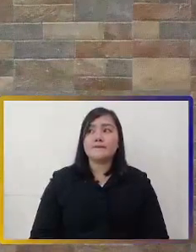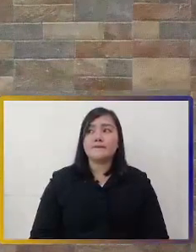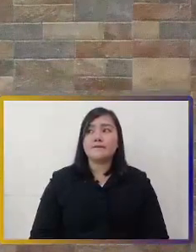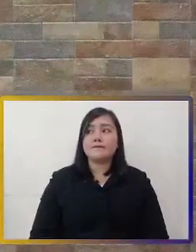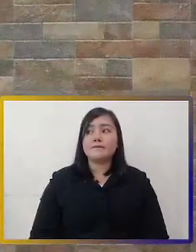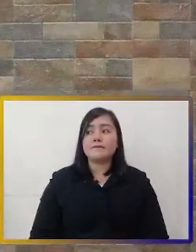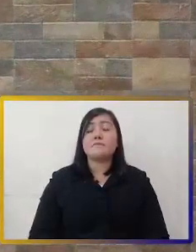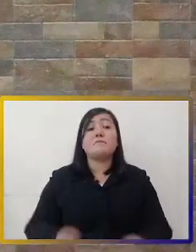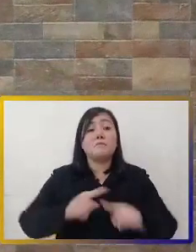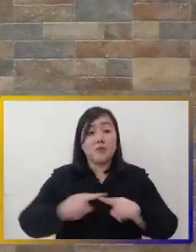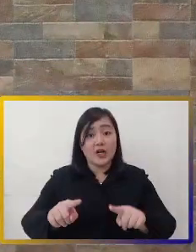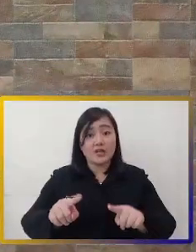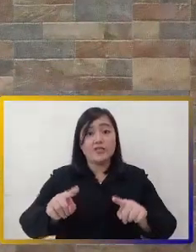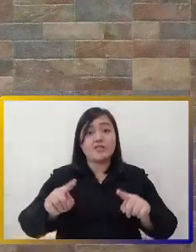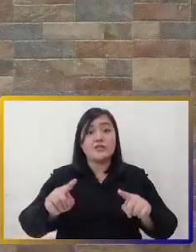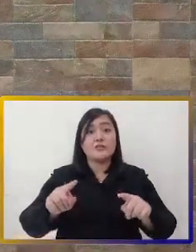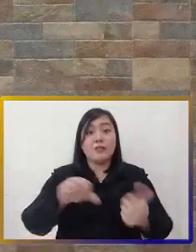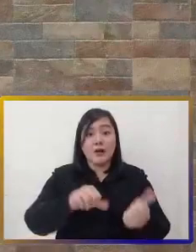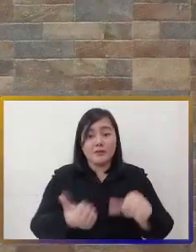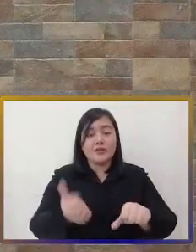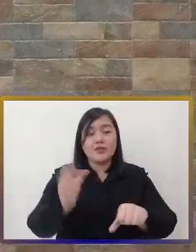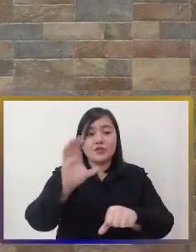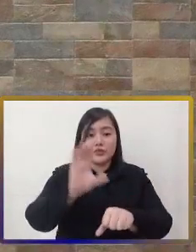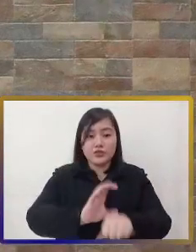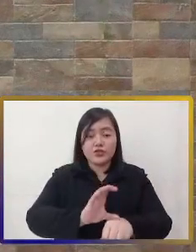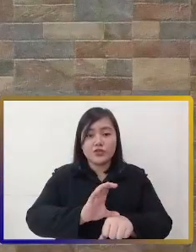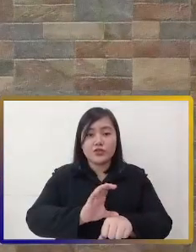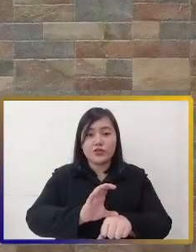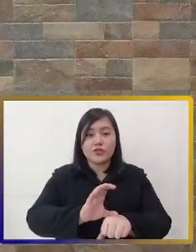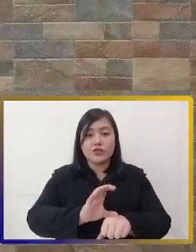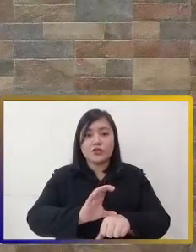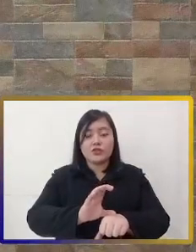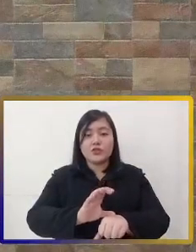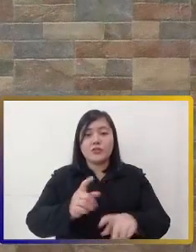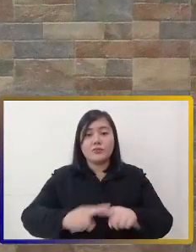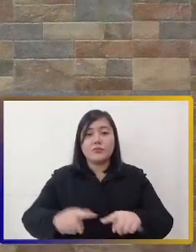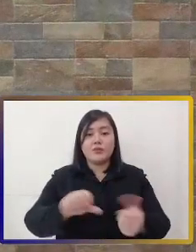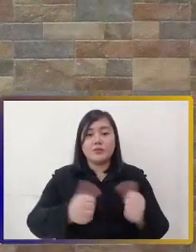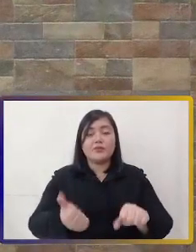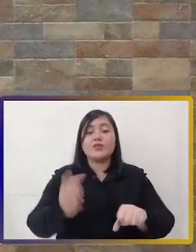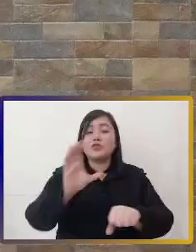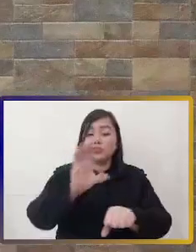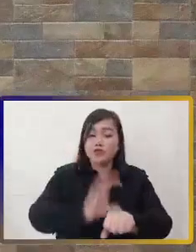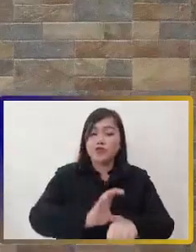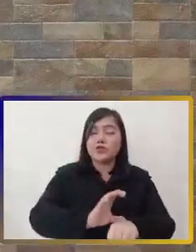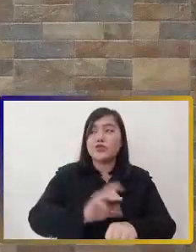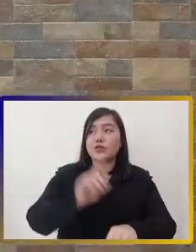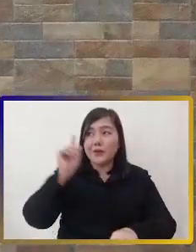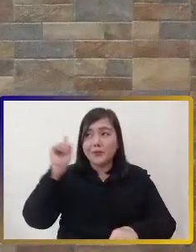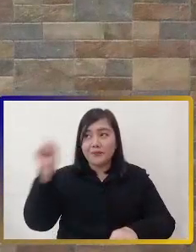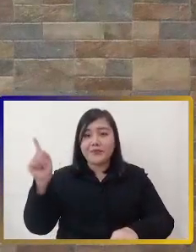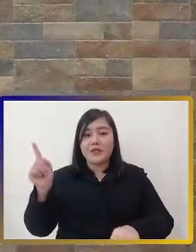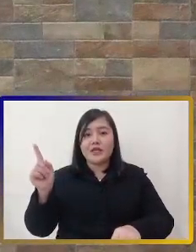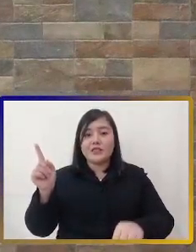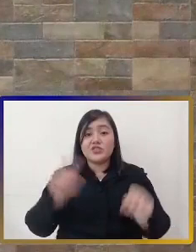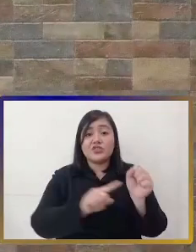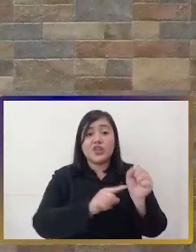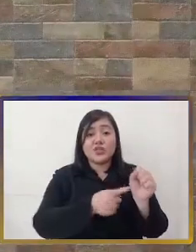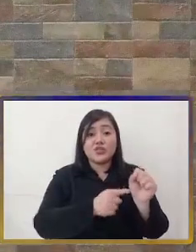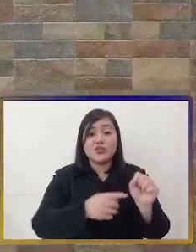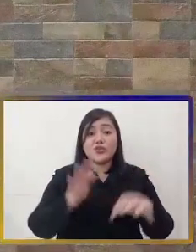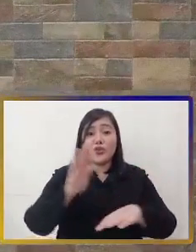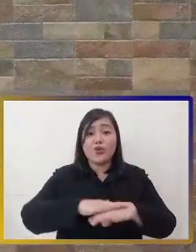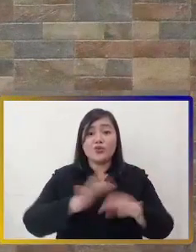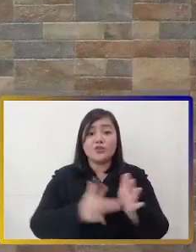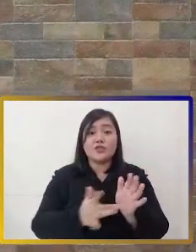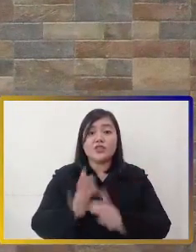His days. I hope maliwanag po yung pinag-uusapan natin, mga kapatid. Again, inuulit ko, pinag-uusapan po